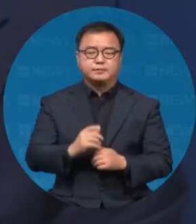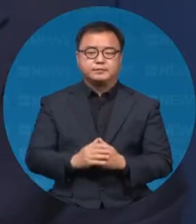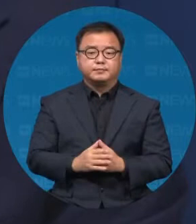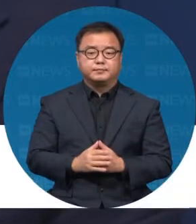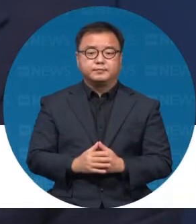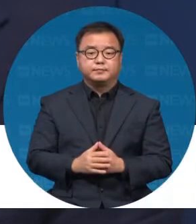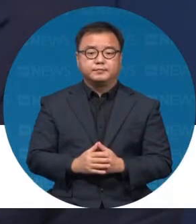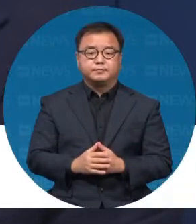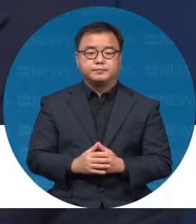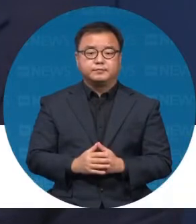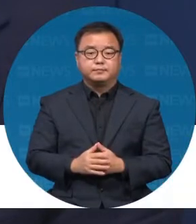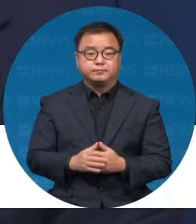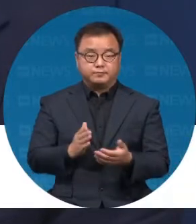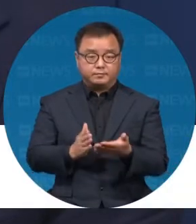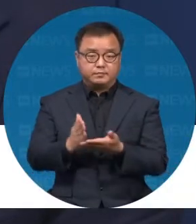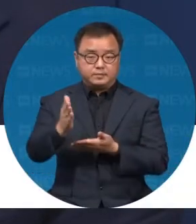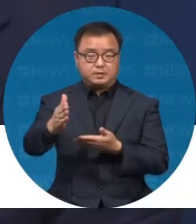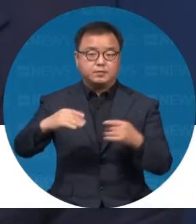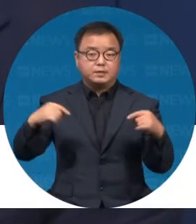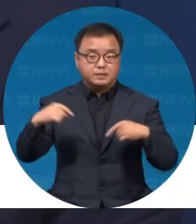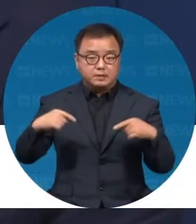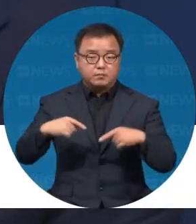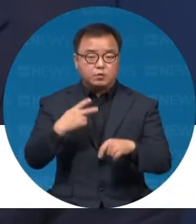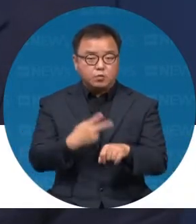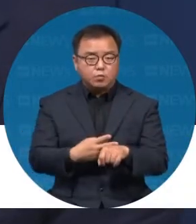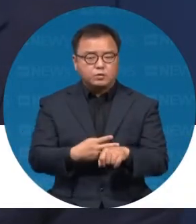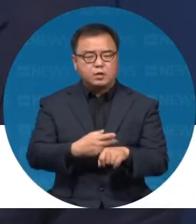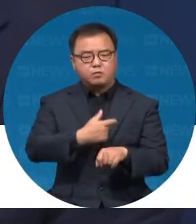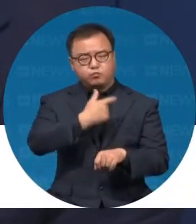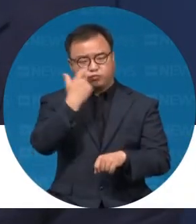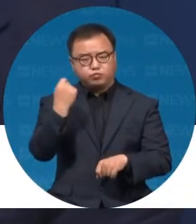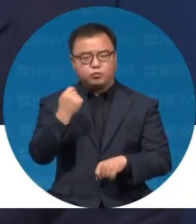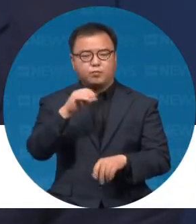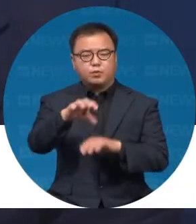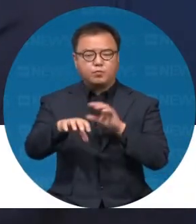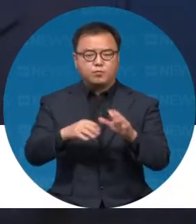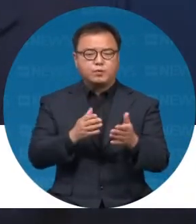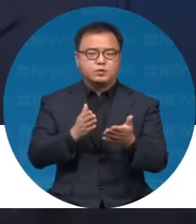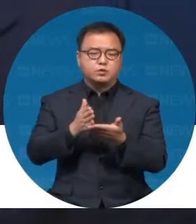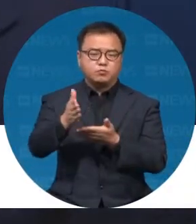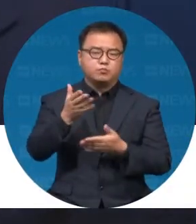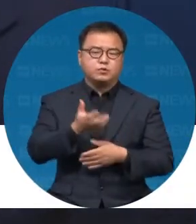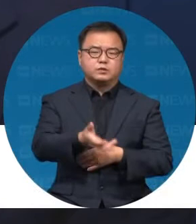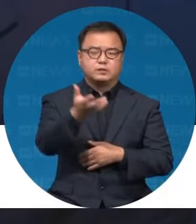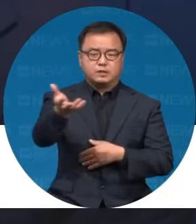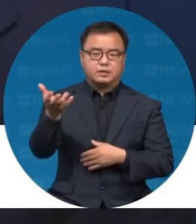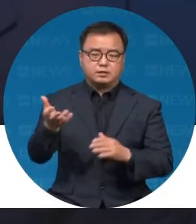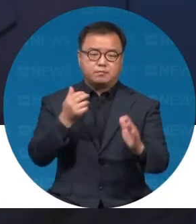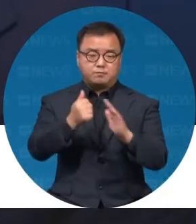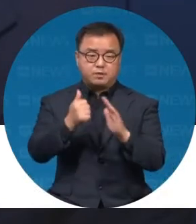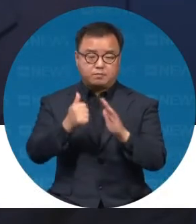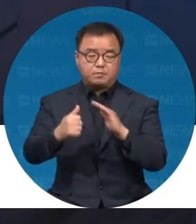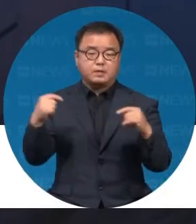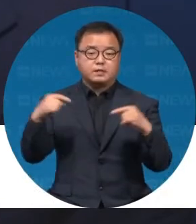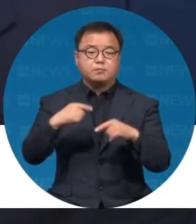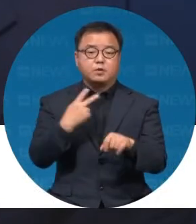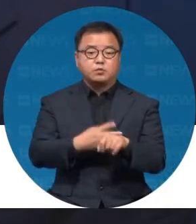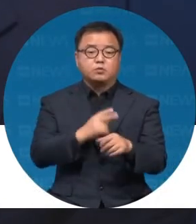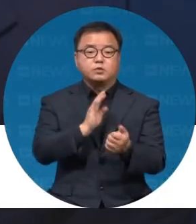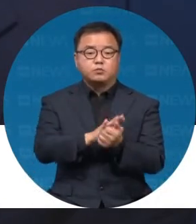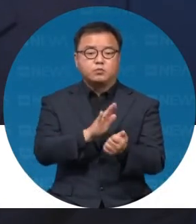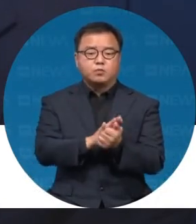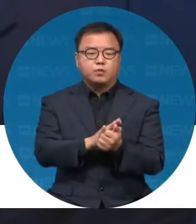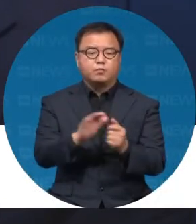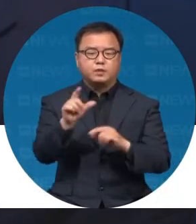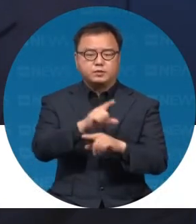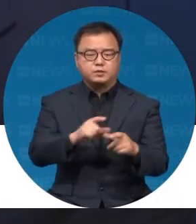전문상담교사 미 배치 학교에 전문상담 수뇌 교사를 우선 지원하는 한편 전문상담교사 를 꾸준히 정원 하여